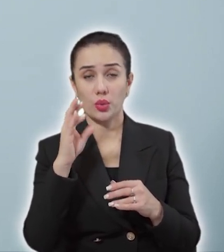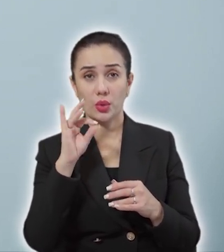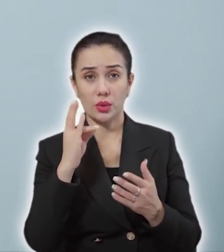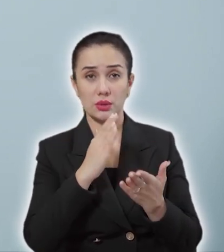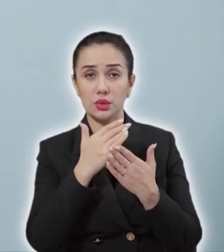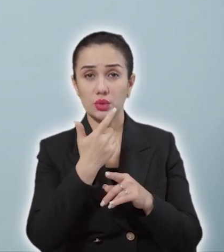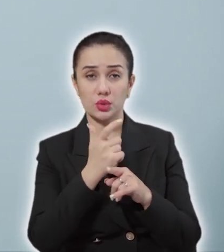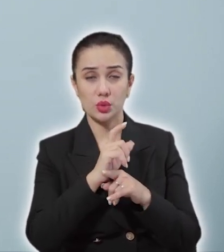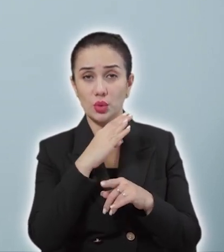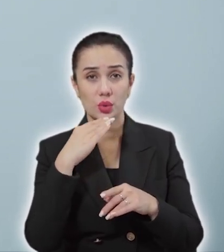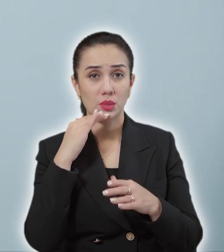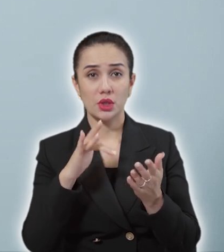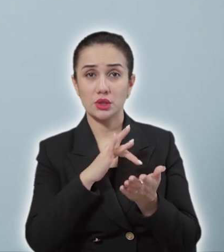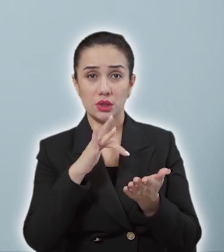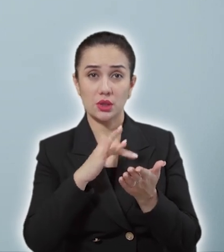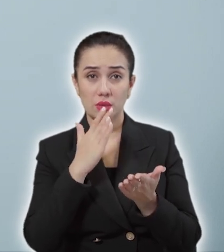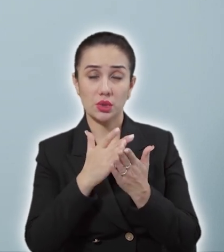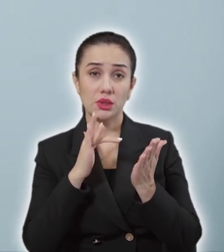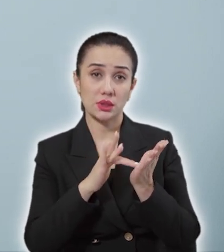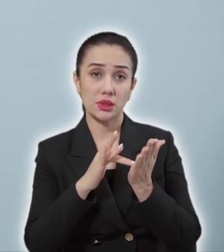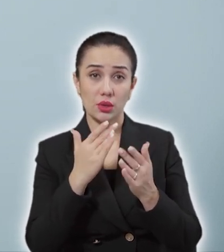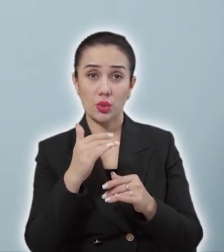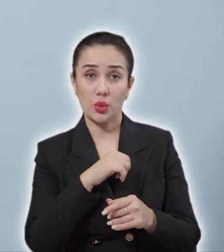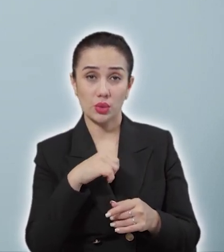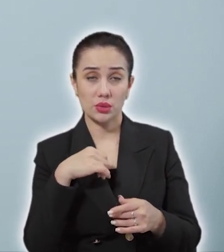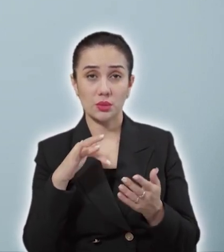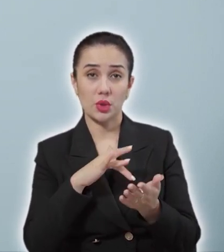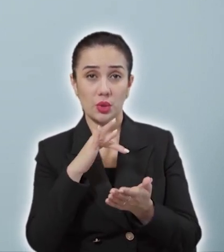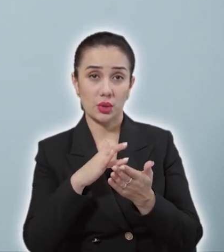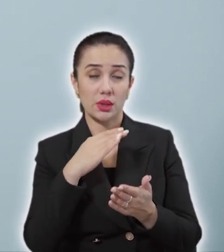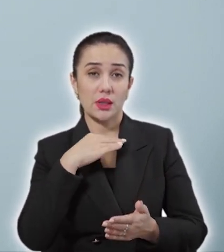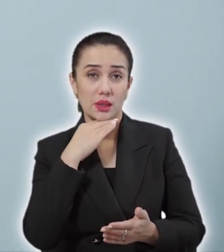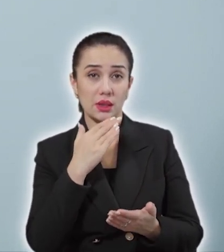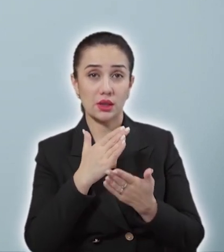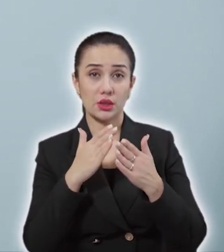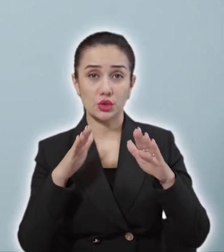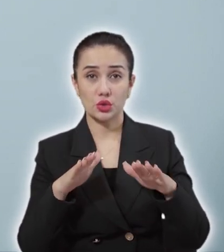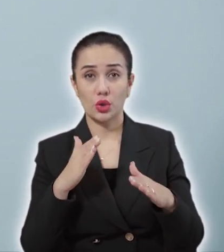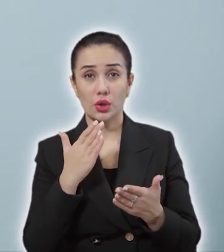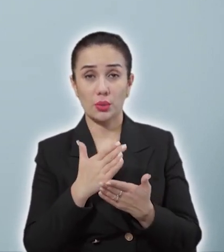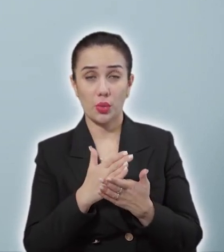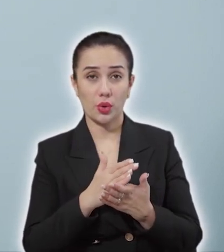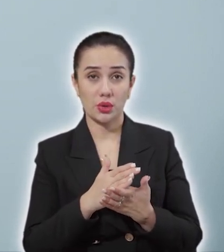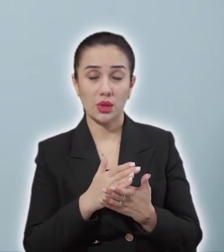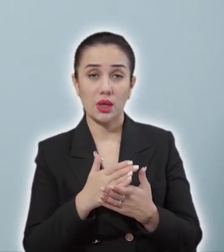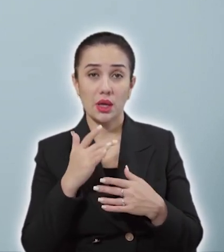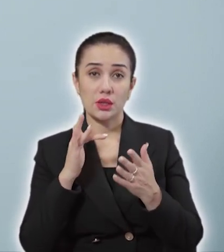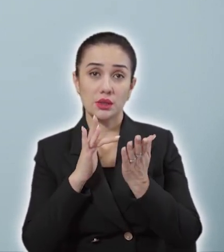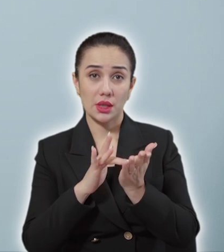Qo'qon va shu kabi ko'plab shaharlarimiz turibdi. Xullas, sayohat qilgani o'zimizning yurtimizda ham yetarlicha joylar